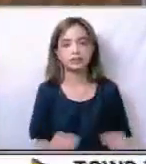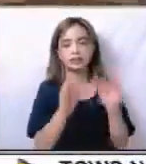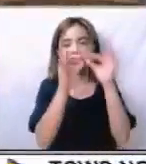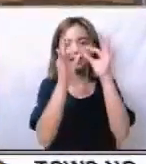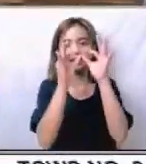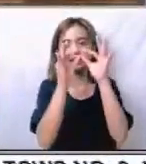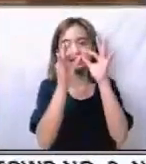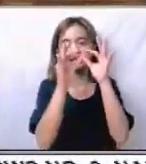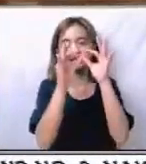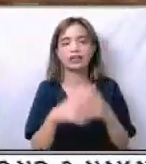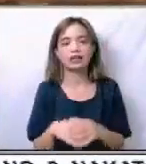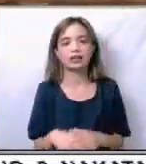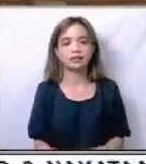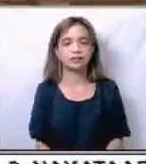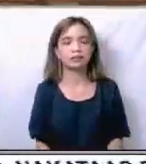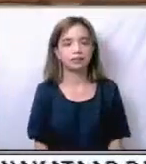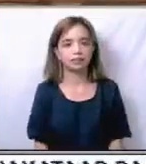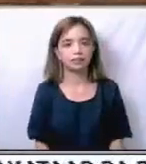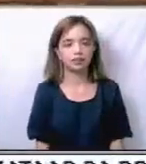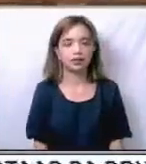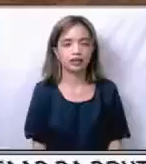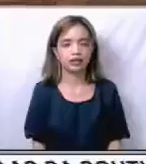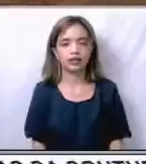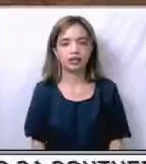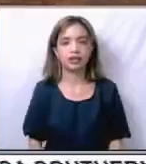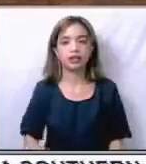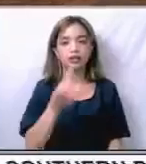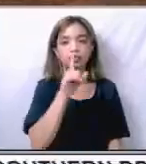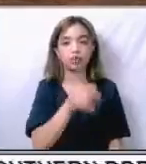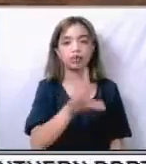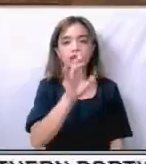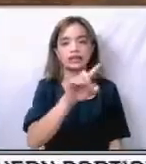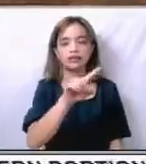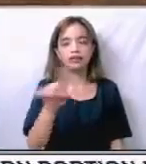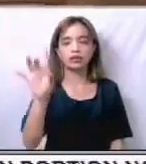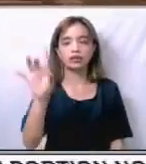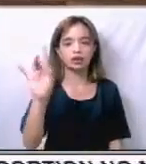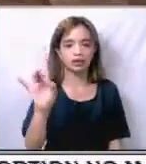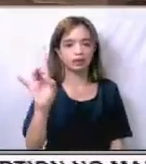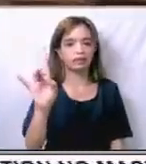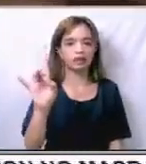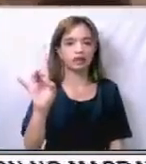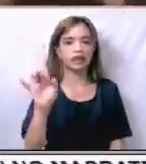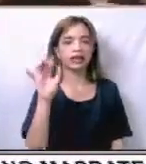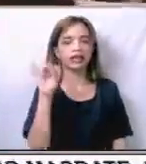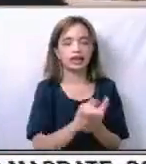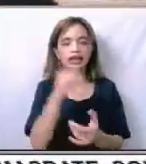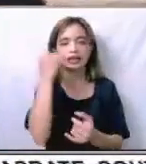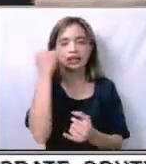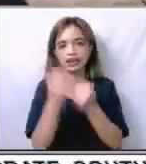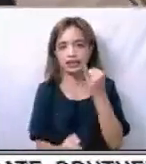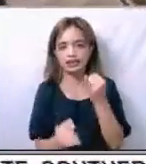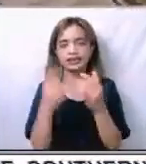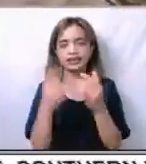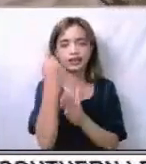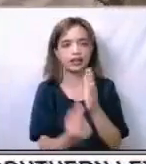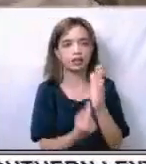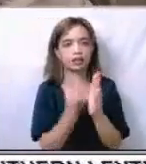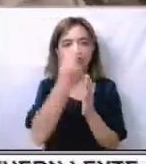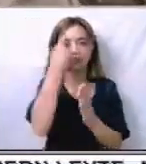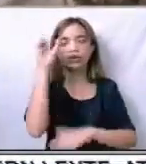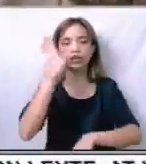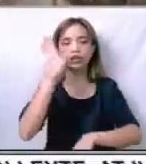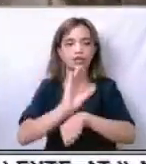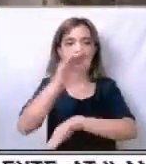Simbang Gabi. So, 7 to 8, ito na yung inihintay natin na last hour for Simbang Gabi